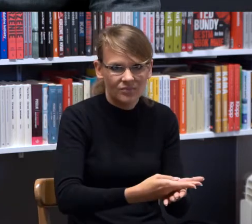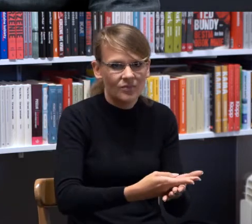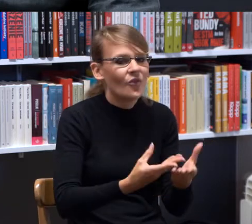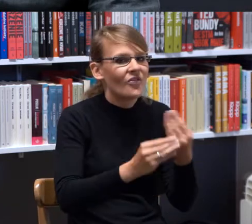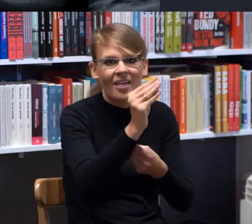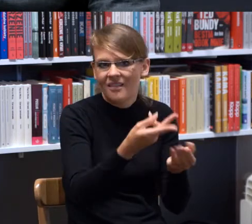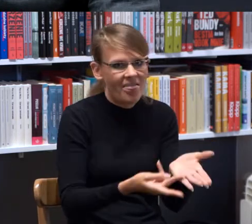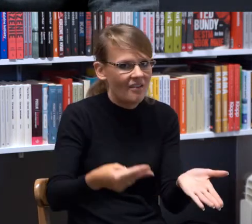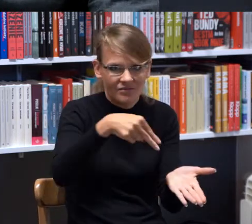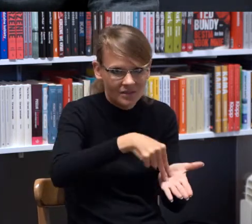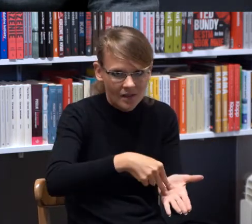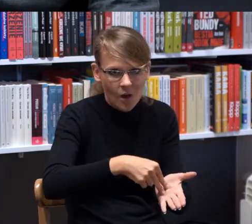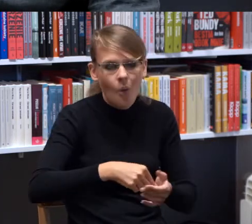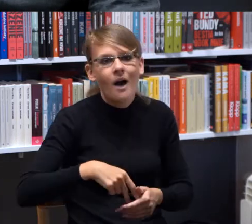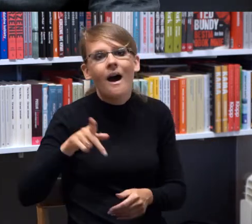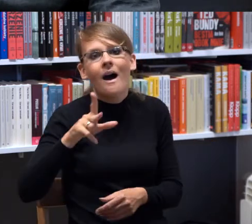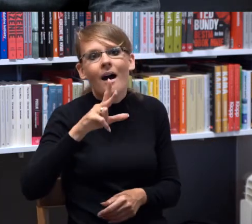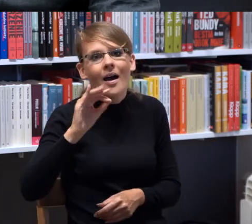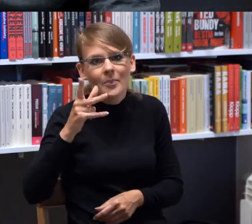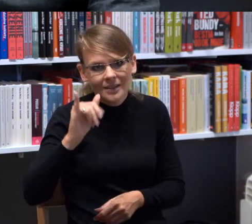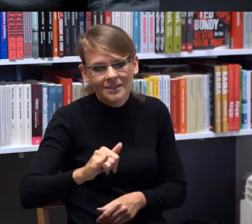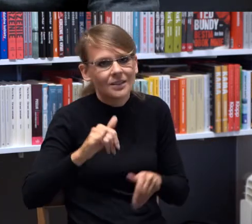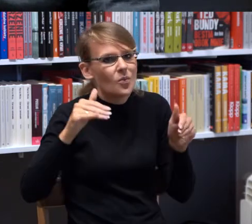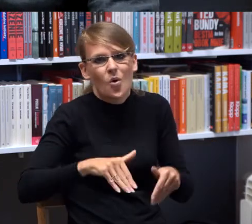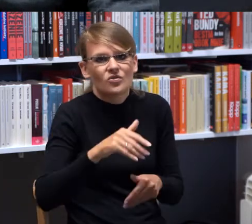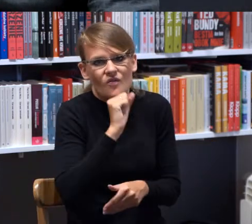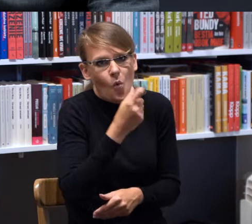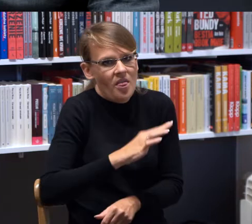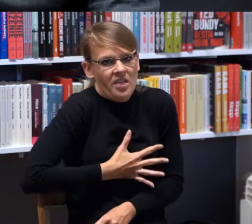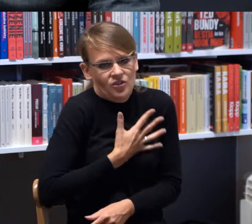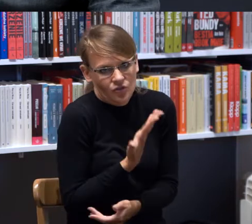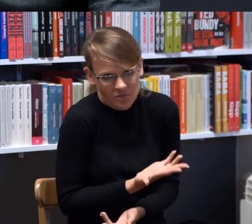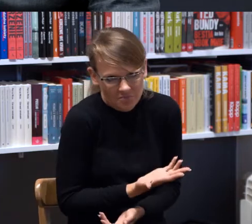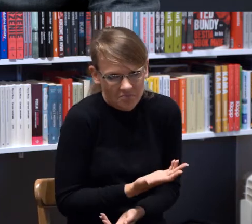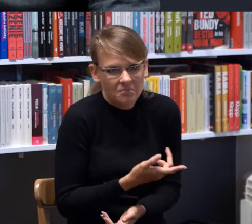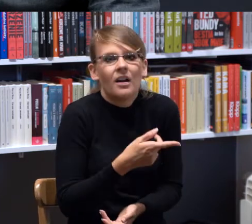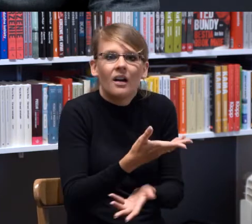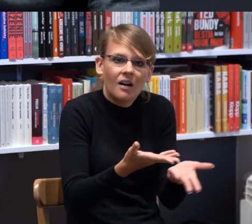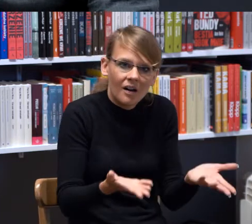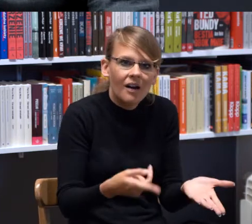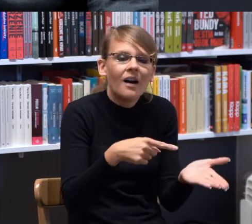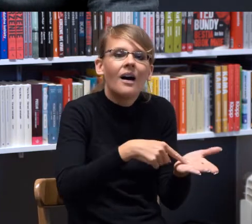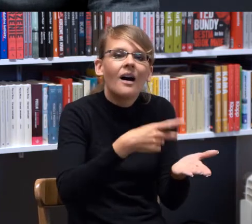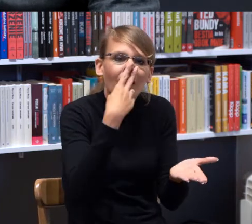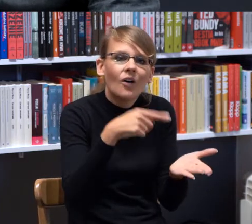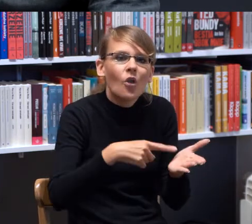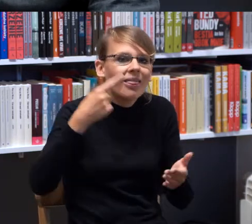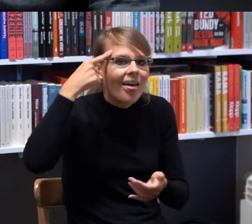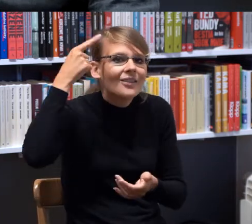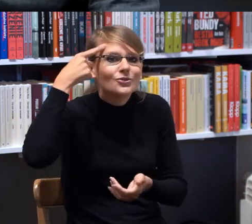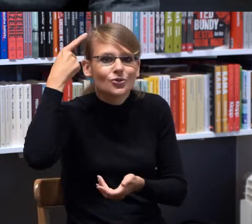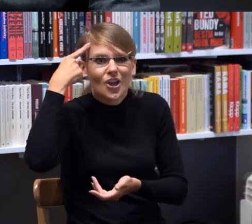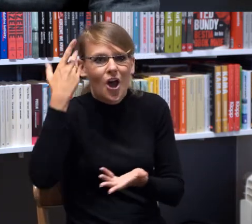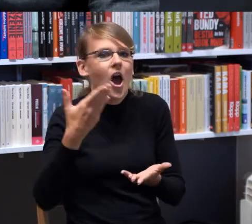że Kępiński by uznał, że, znaczy nie zdziwiłoby go to w ogóle i uznałby to właśnie za taki odprysk tęsknoty za tym